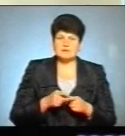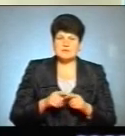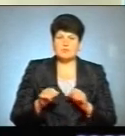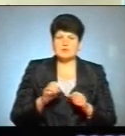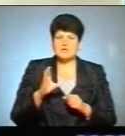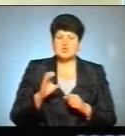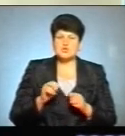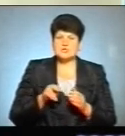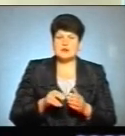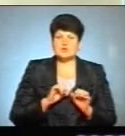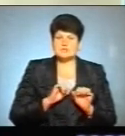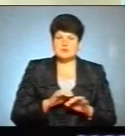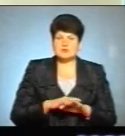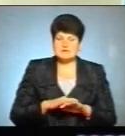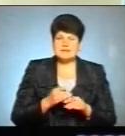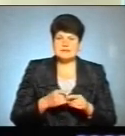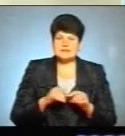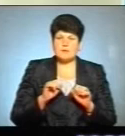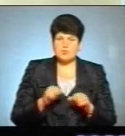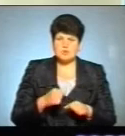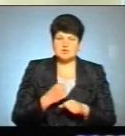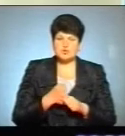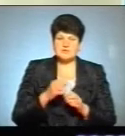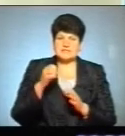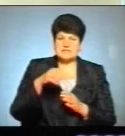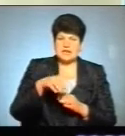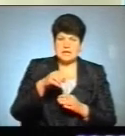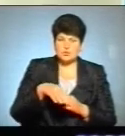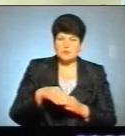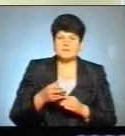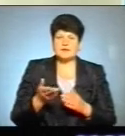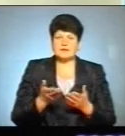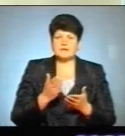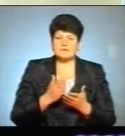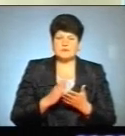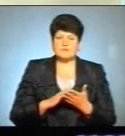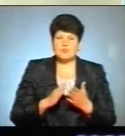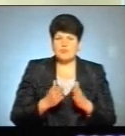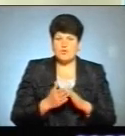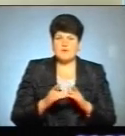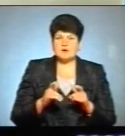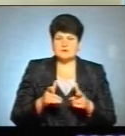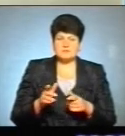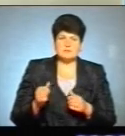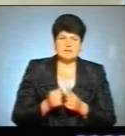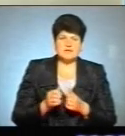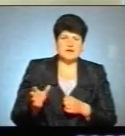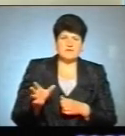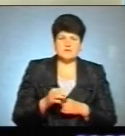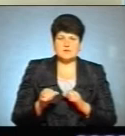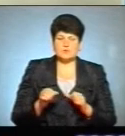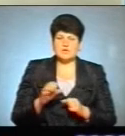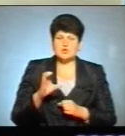захисту населення. Це можна зробити як і скринькою, в скриньку, яка розміщена в умовах карантину біля всіх управлінь соціального